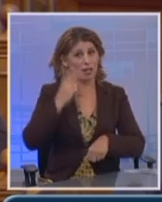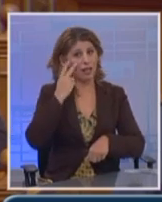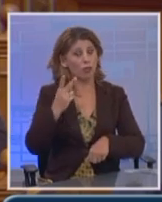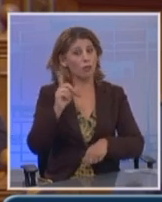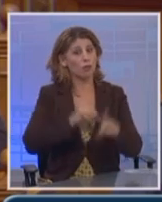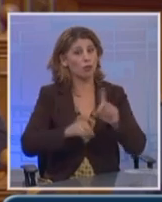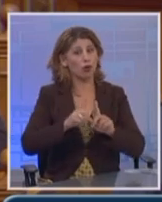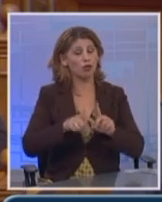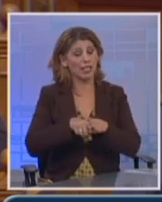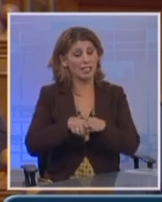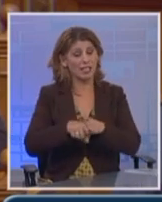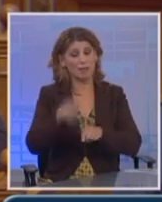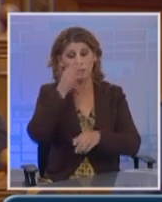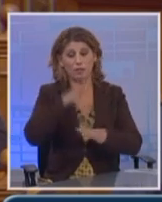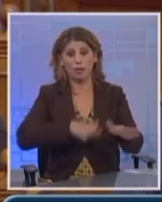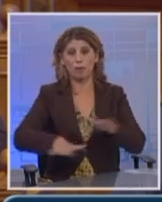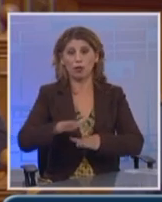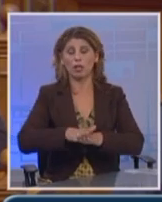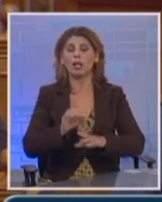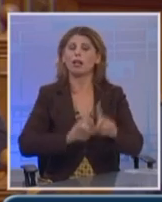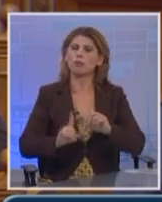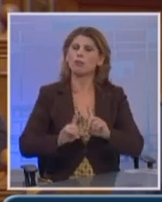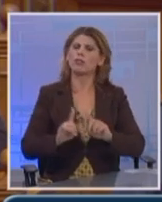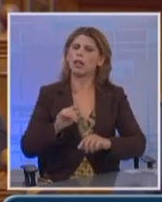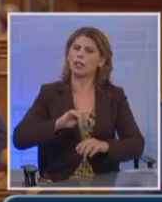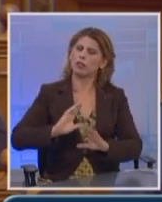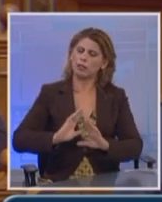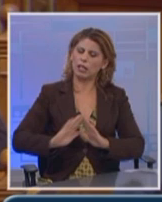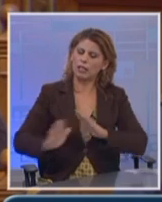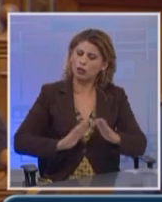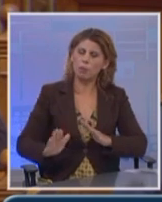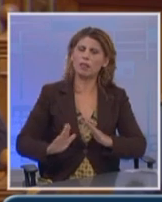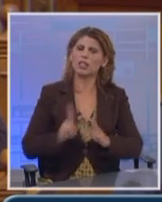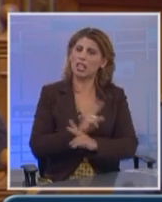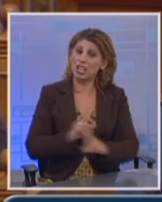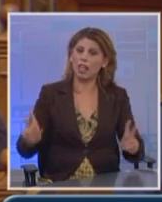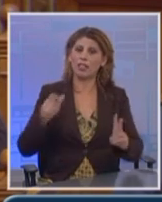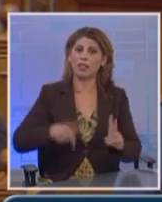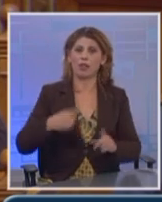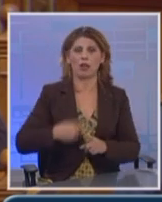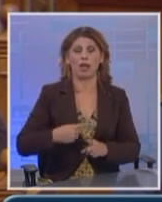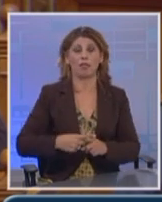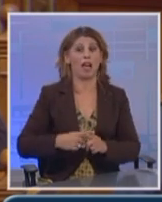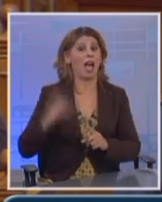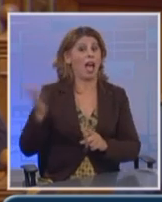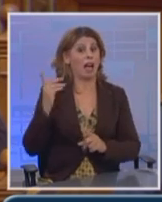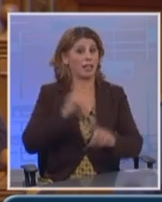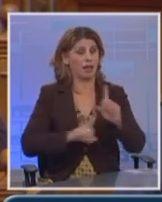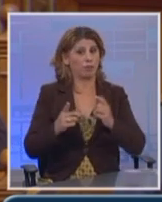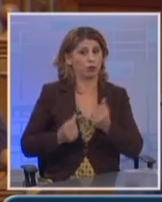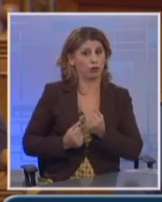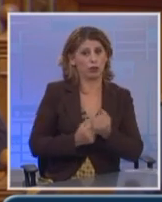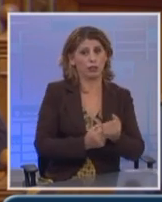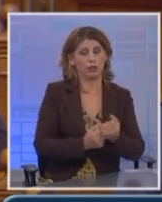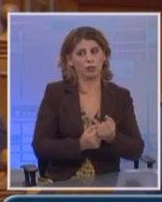έχει σχέση με τη διαπλοκή και ποιος θέλει να βάλει τάξη και να φέρει την κάθαρση σε αυτόν τον τόπο. Και όσο και αν κάποιοι που τους στηρίζετε και